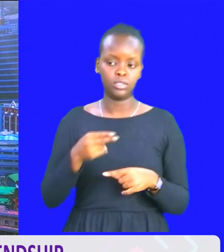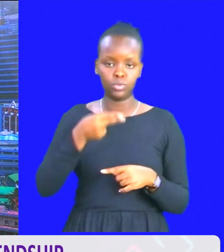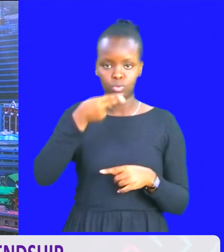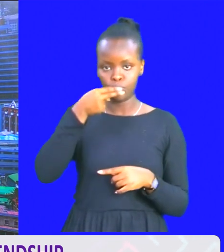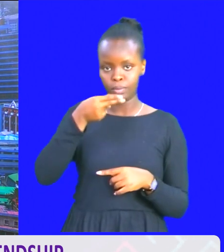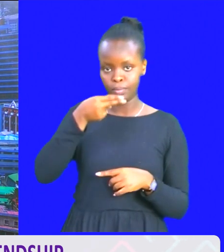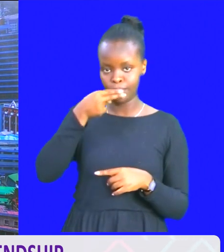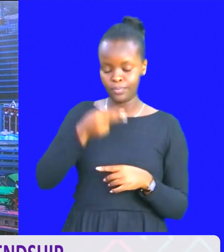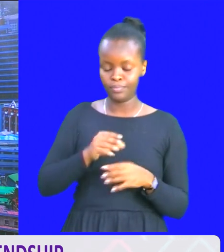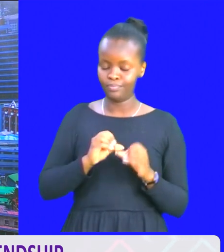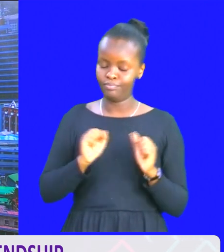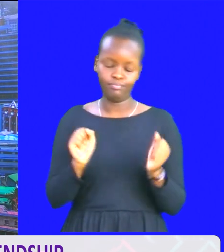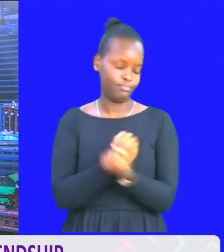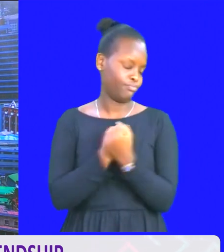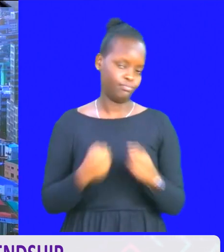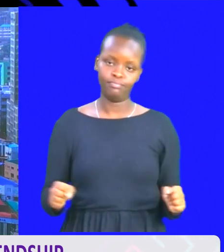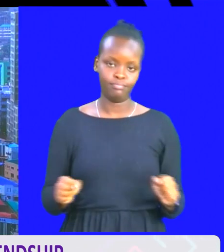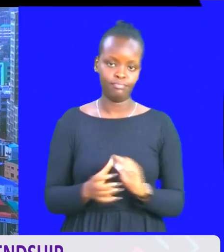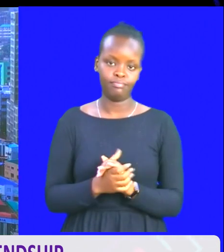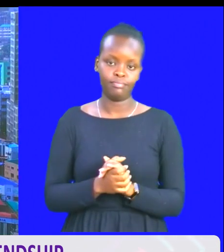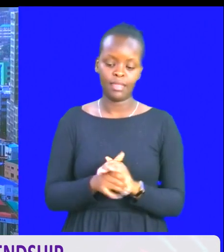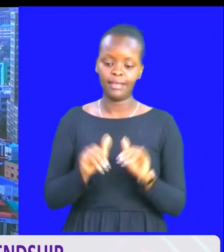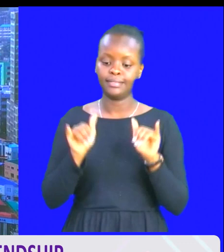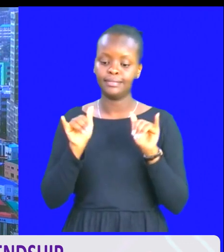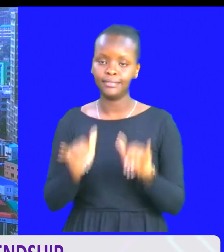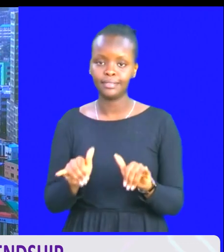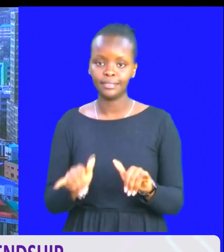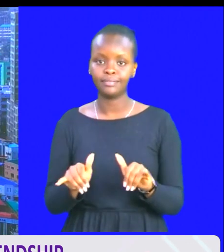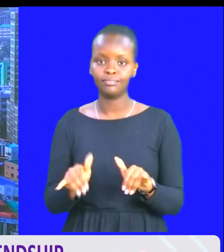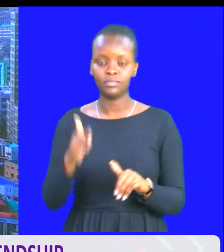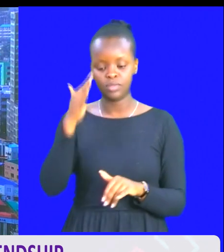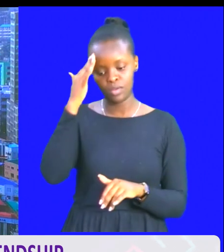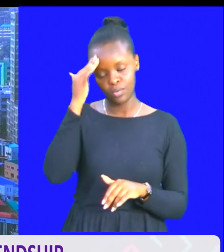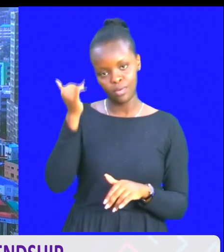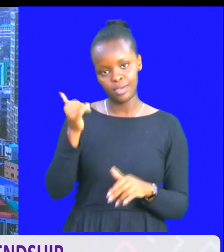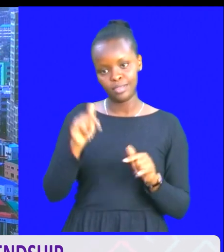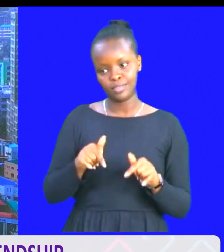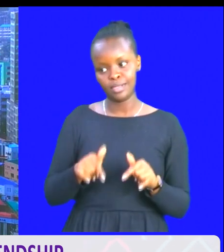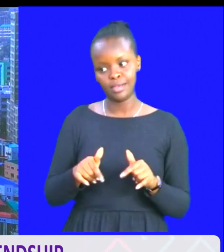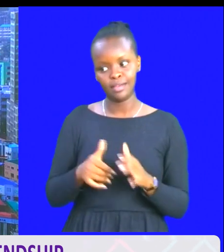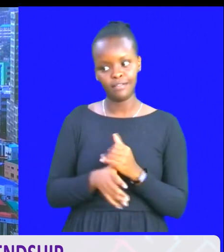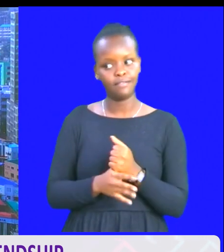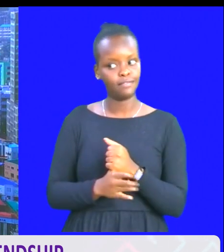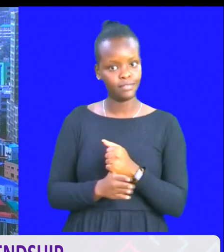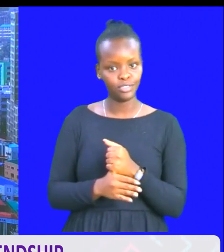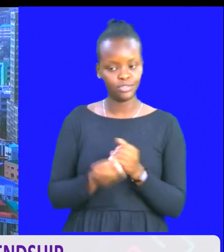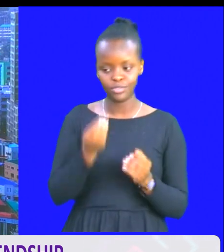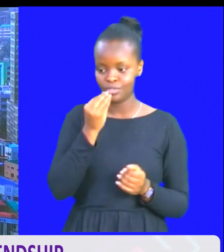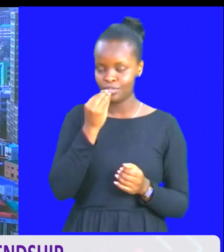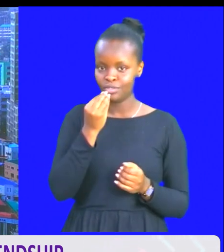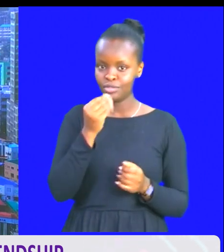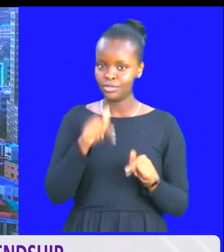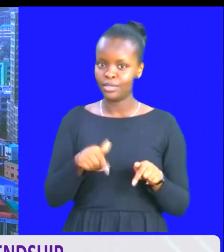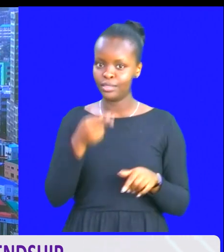jo haiwezi mkaa chini muulize kwa nini leo jo jana tulikula fish leo tunakunywa supu anakueleza vile